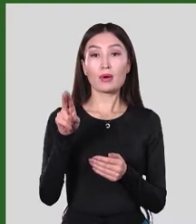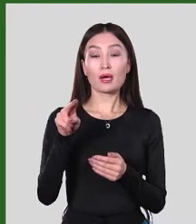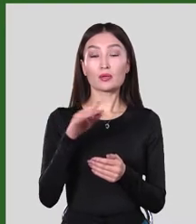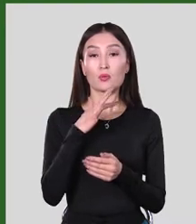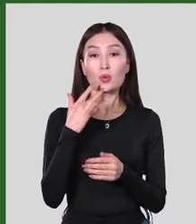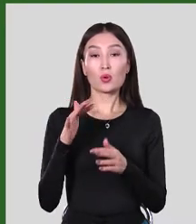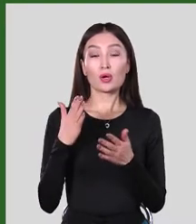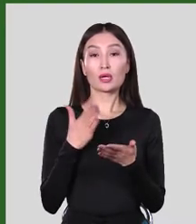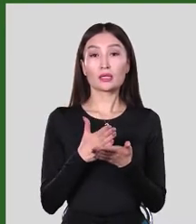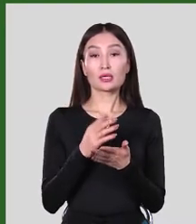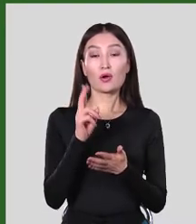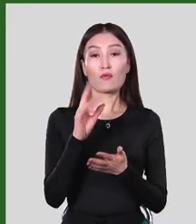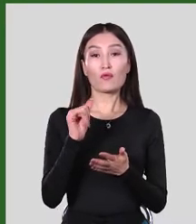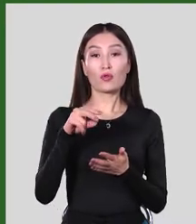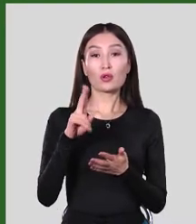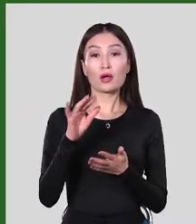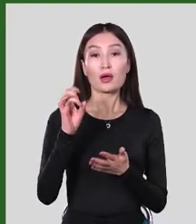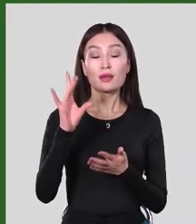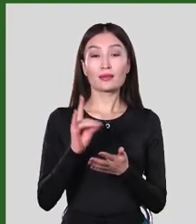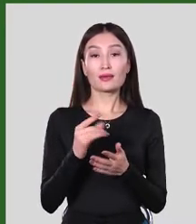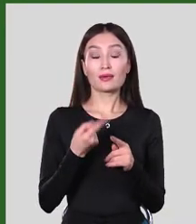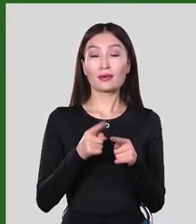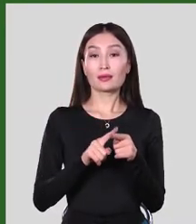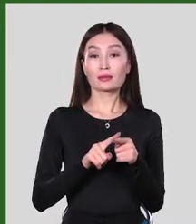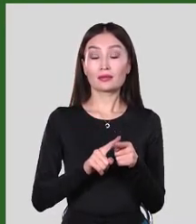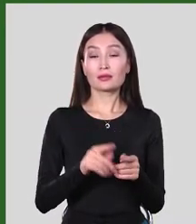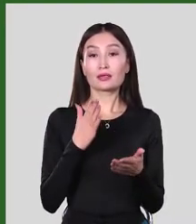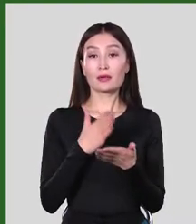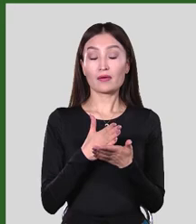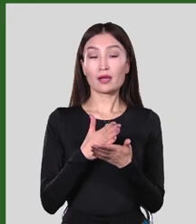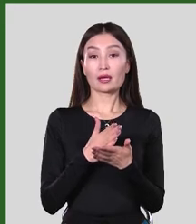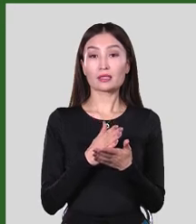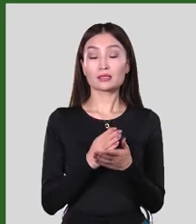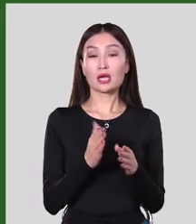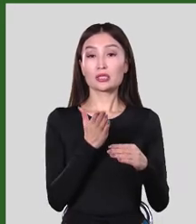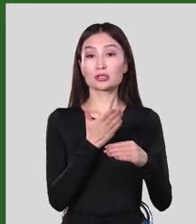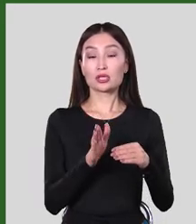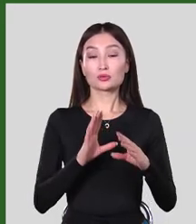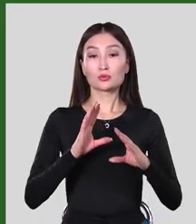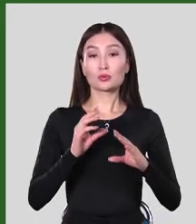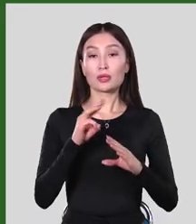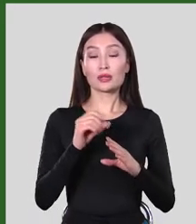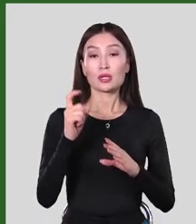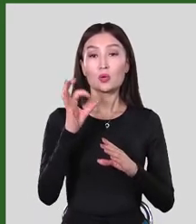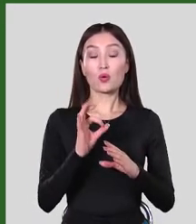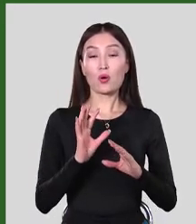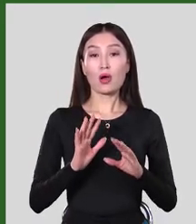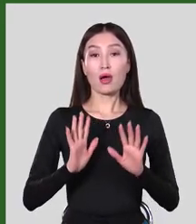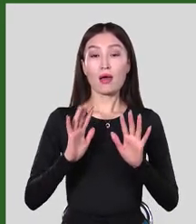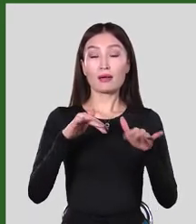много действующих вулканов. Эта цепь вулканов является частью Тихоокеанского огненного